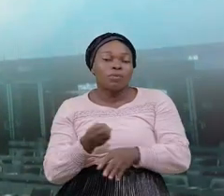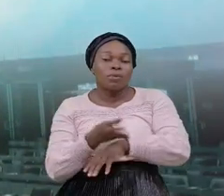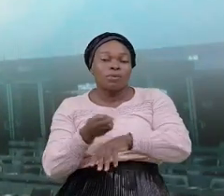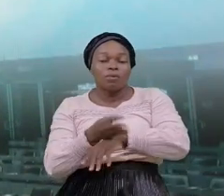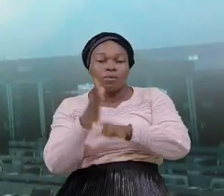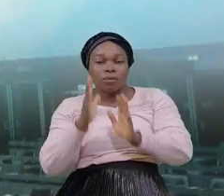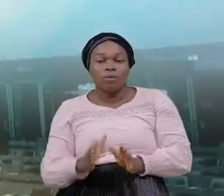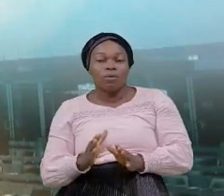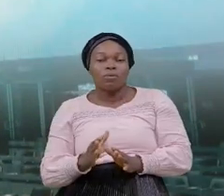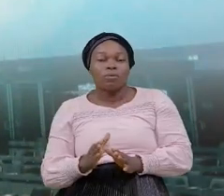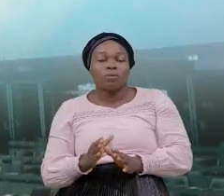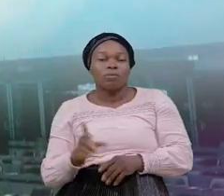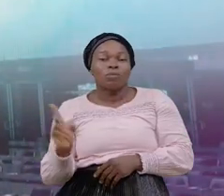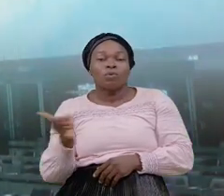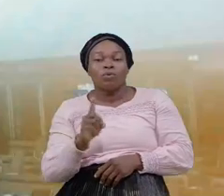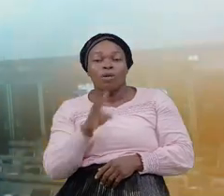Conseiller, nous vous attendons.